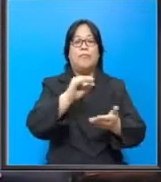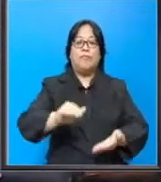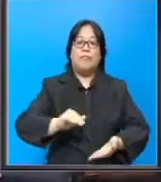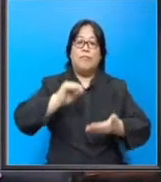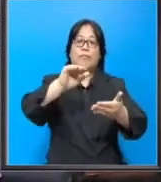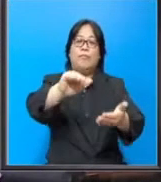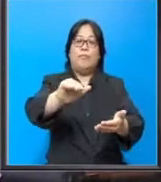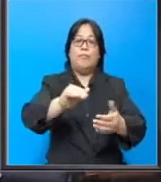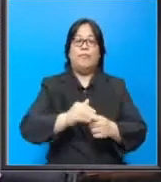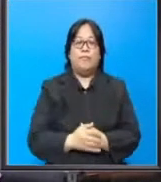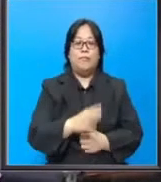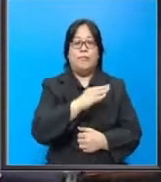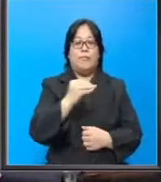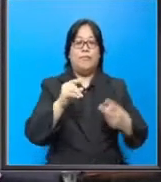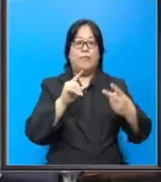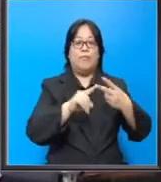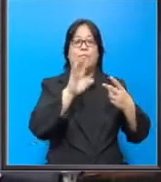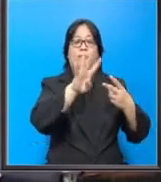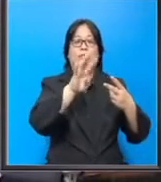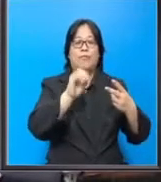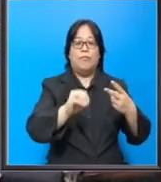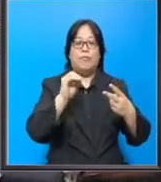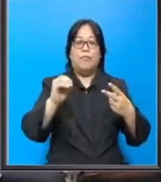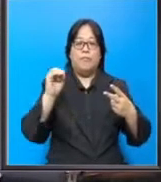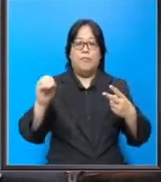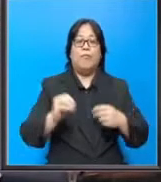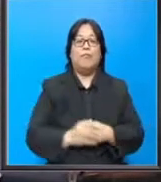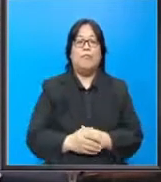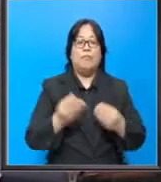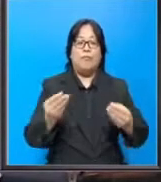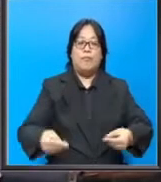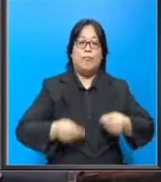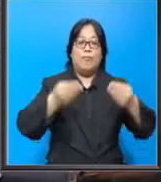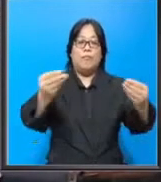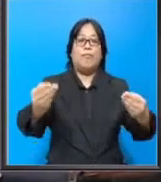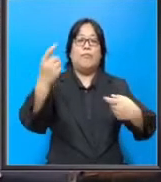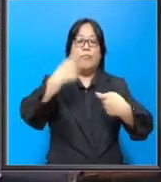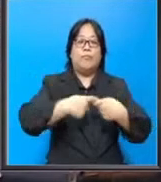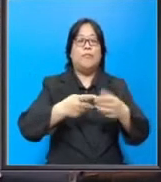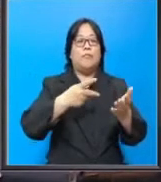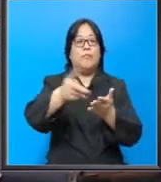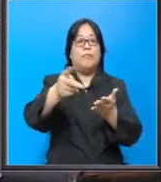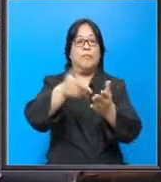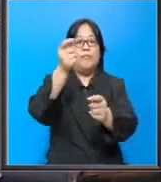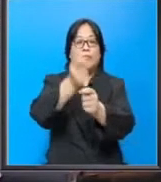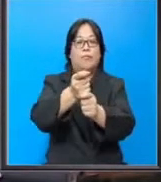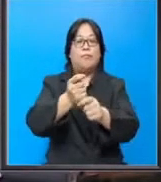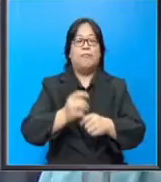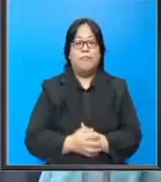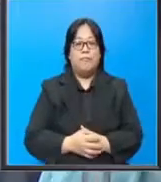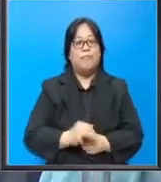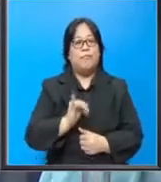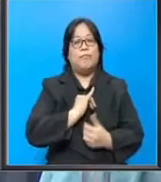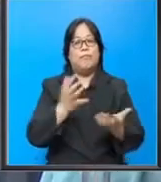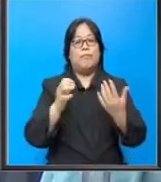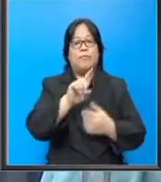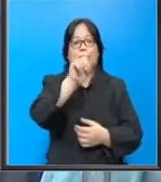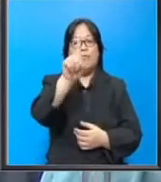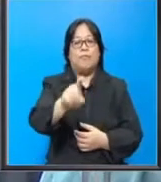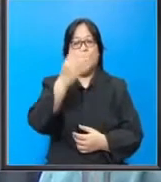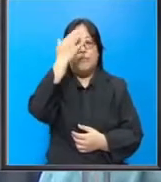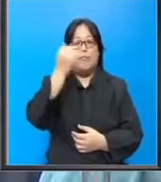dan bakalan dan butiran 4000 pemberian dan Keenan Bayana tetap Saya ingin bertanya